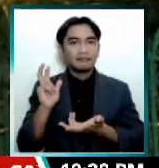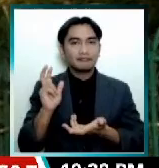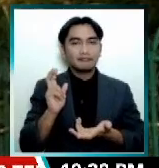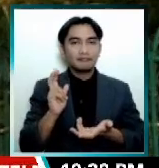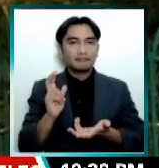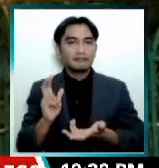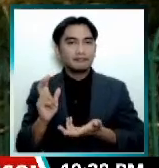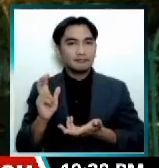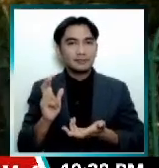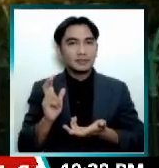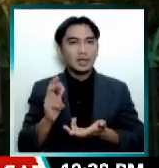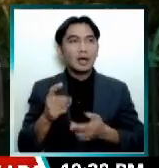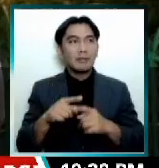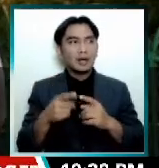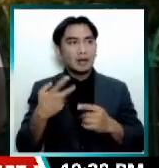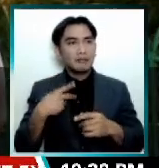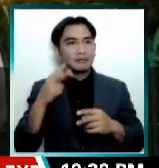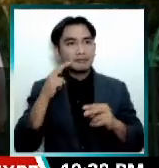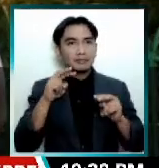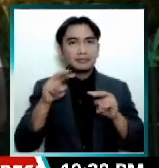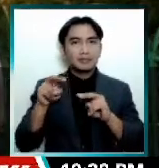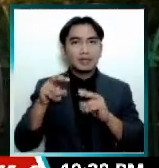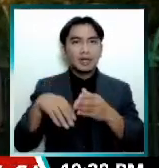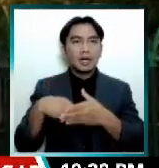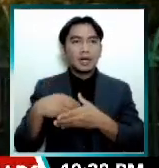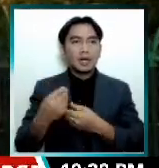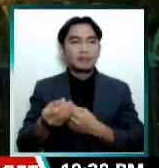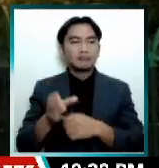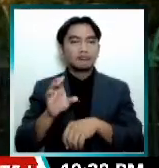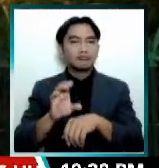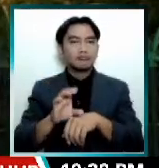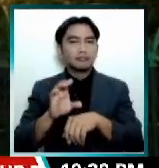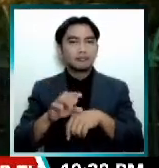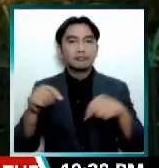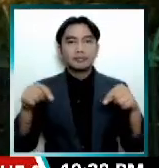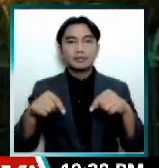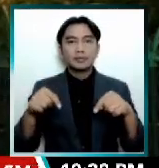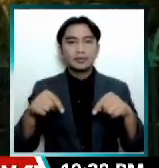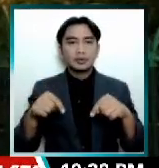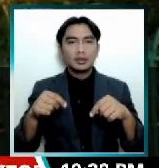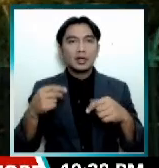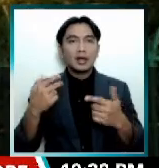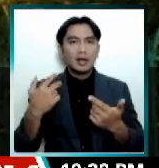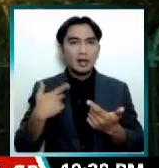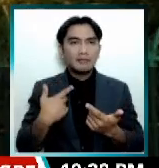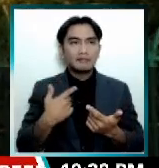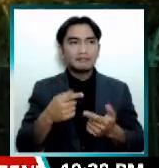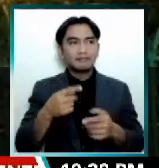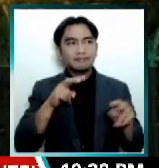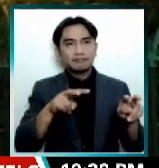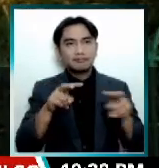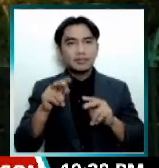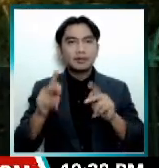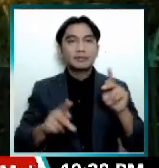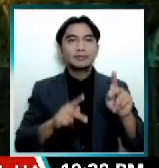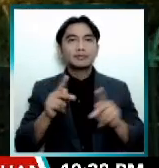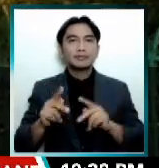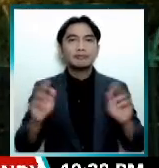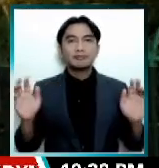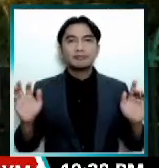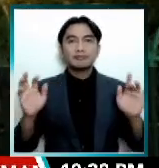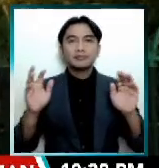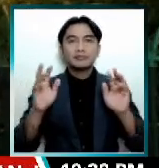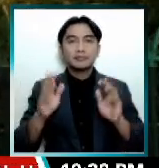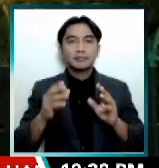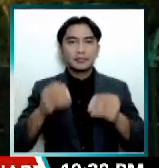ngayon, makikita pa rin sa labas ng Basilica Minore del Santo Niño dito sa May Magellan's Cross ang ilan sa mga deboto na nagsilitingan upang mag-alay ng